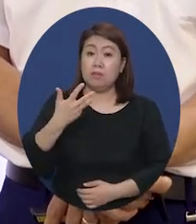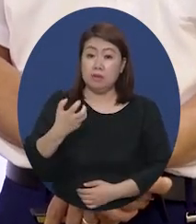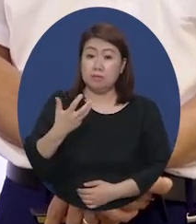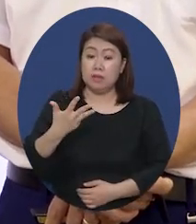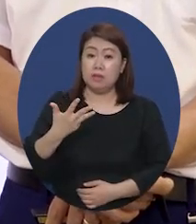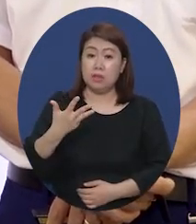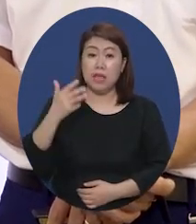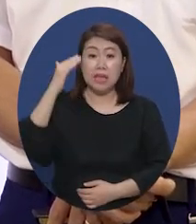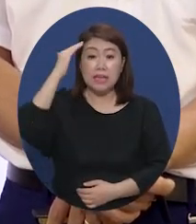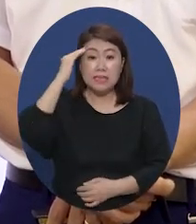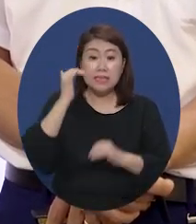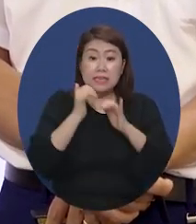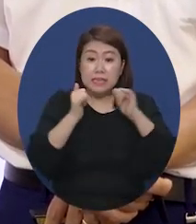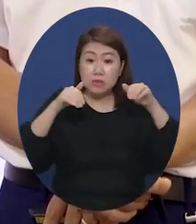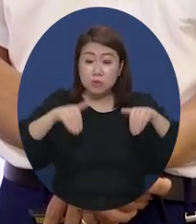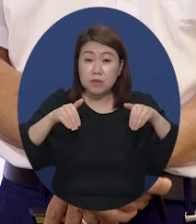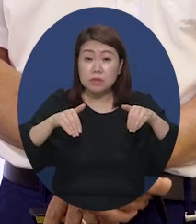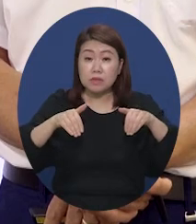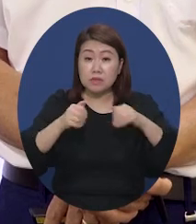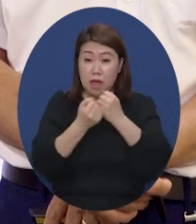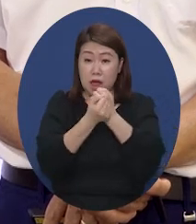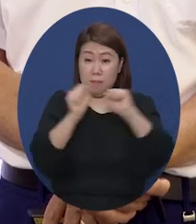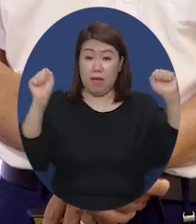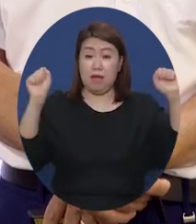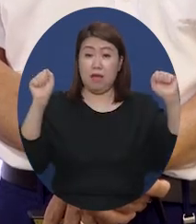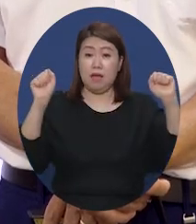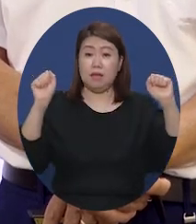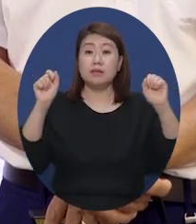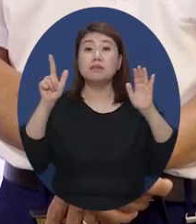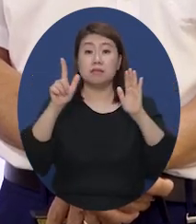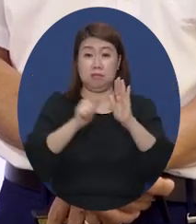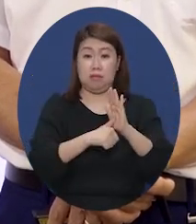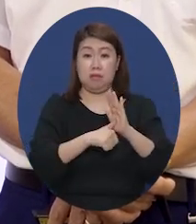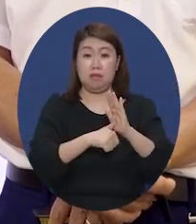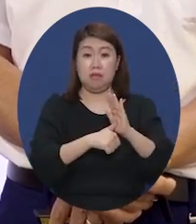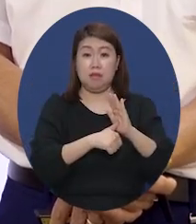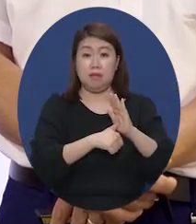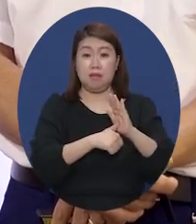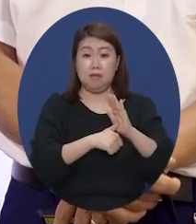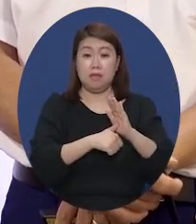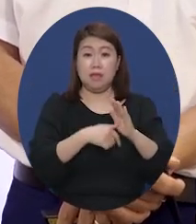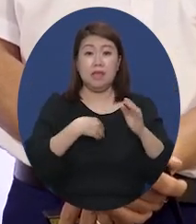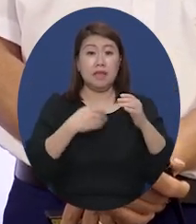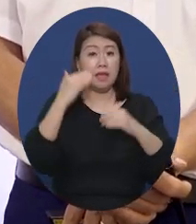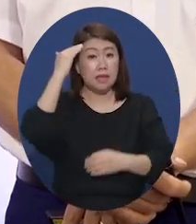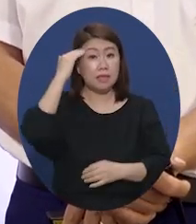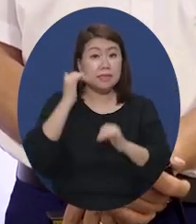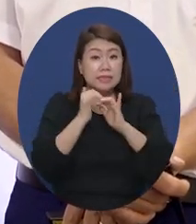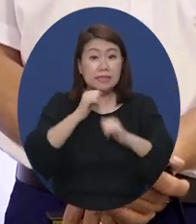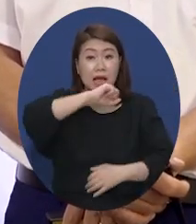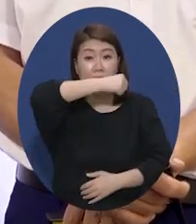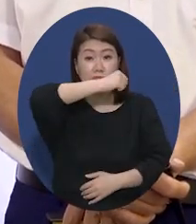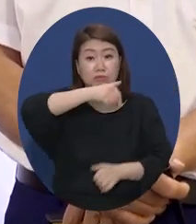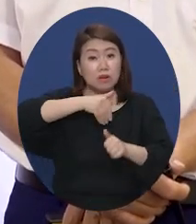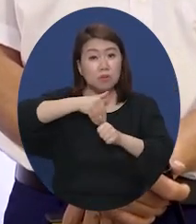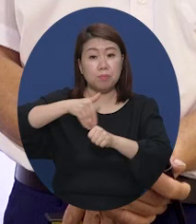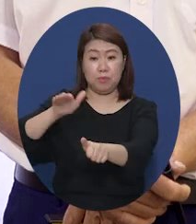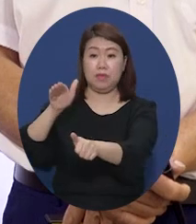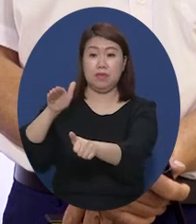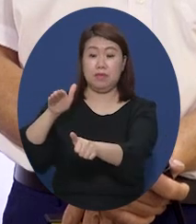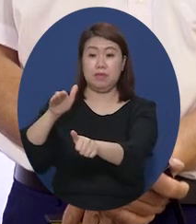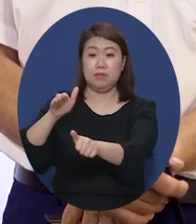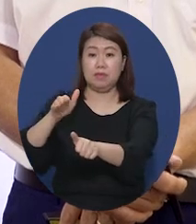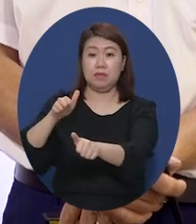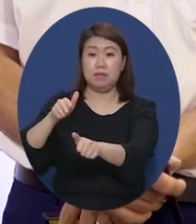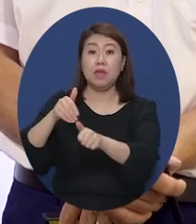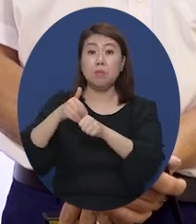흑인 노예를 해방시켜줬습니다. 노예 신분에서 해방시켜줬습니다. 그때 당시 이런 얘기했죠. 흑인들 다 아프리카로 다시 돈